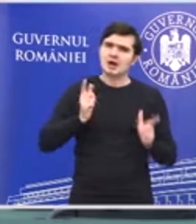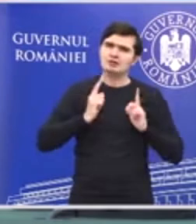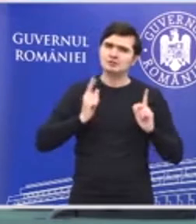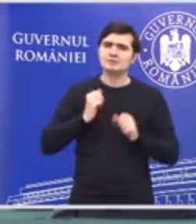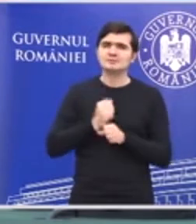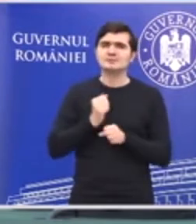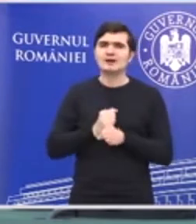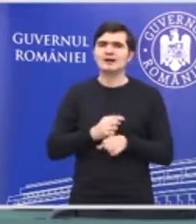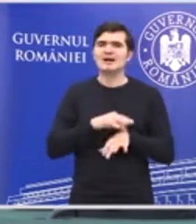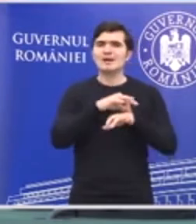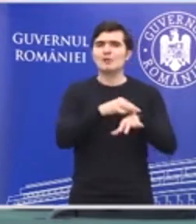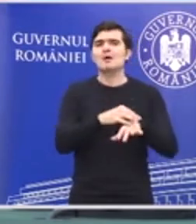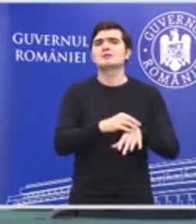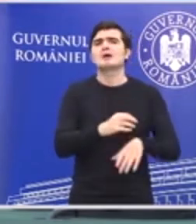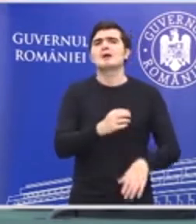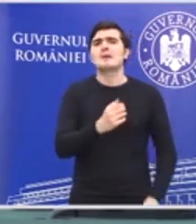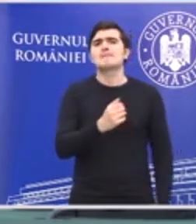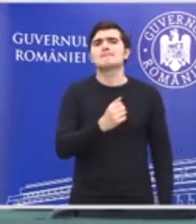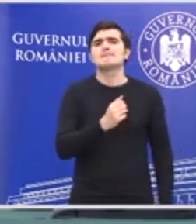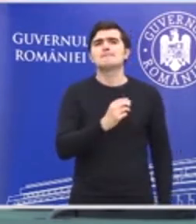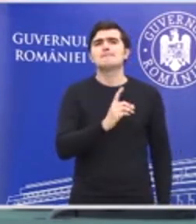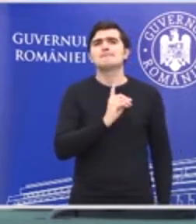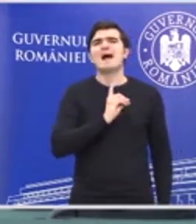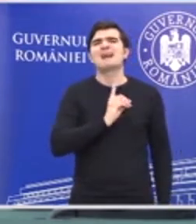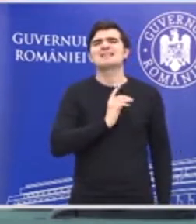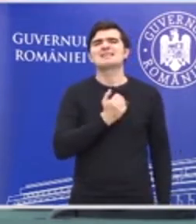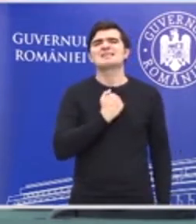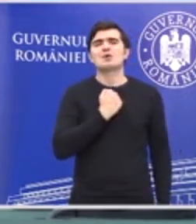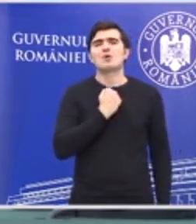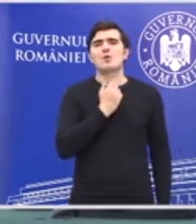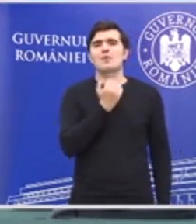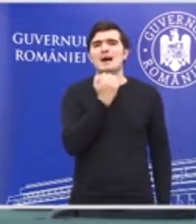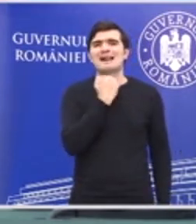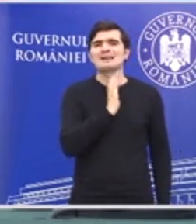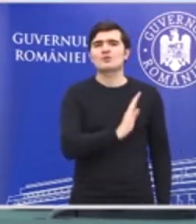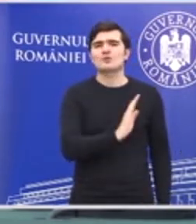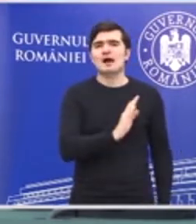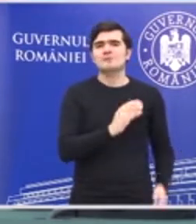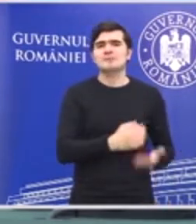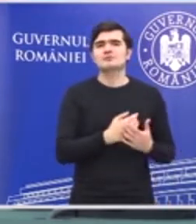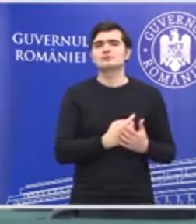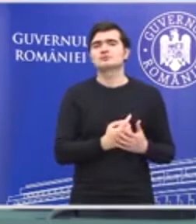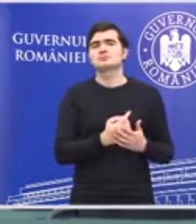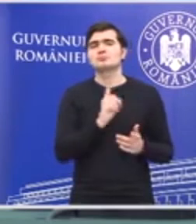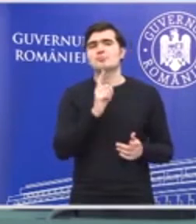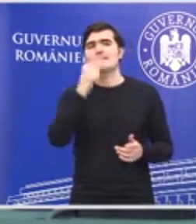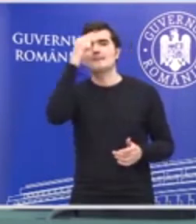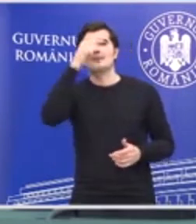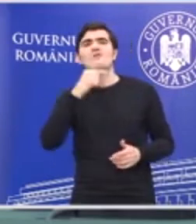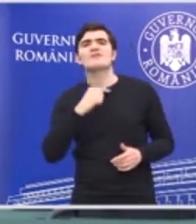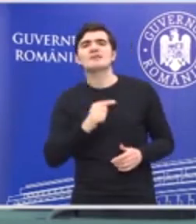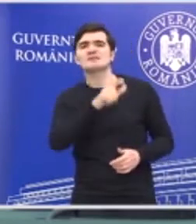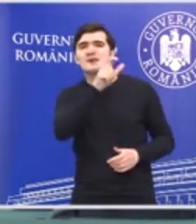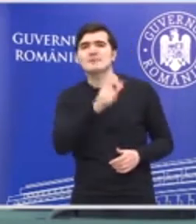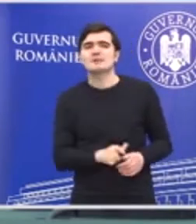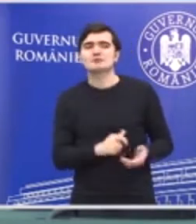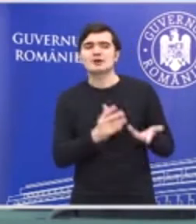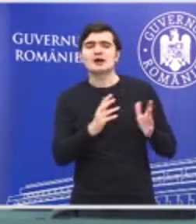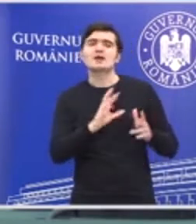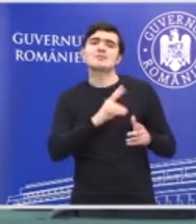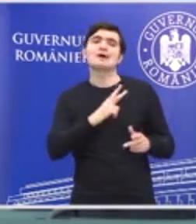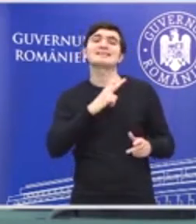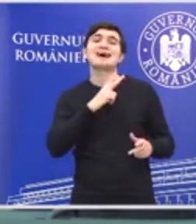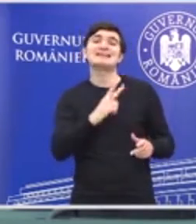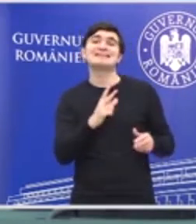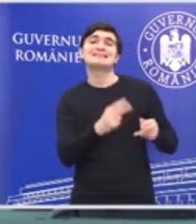recomandări particulare, poate pentru un anumit profil de persoană care eventual să fie la risc să dezvolte